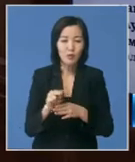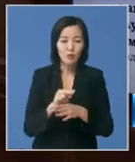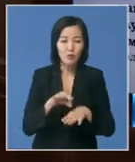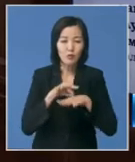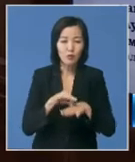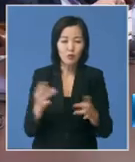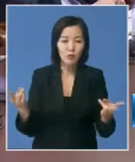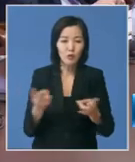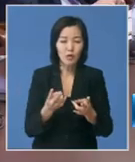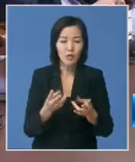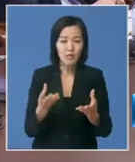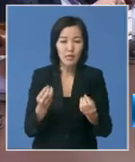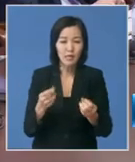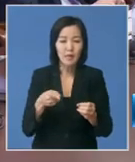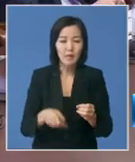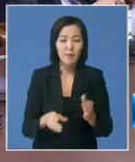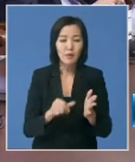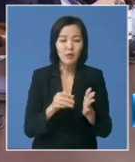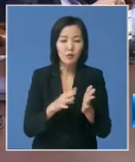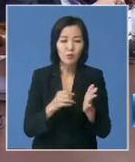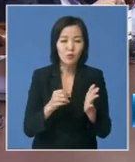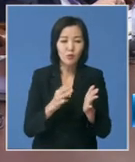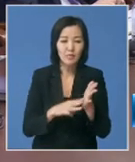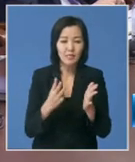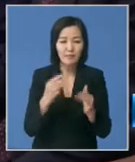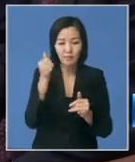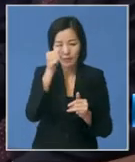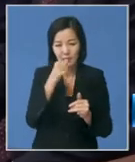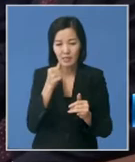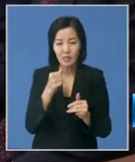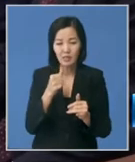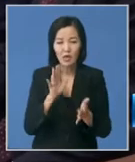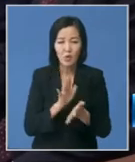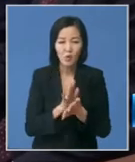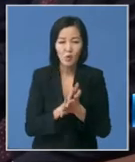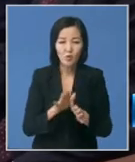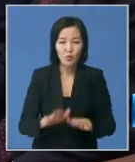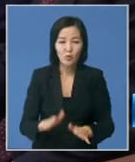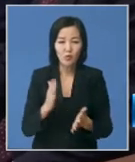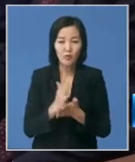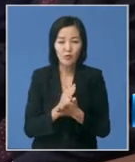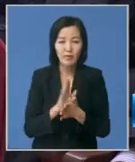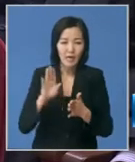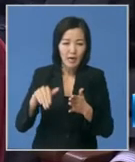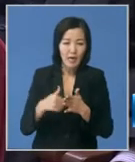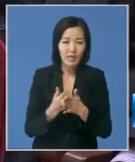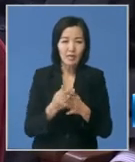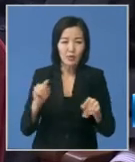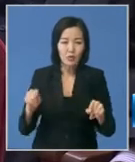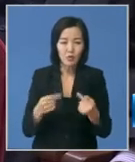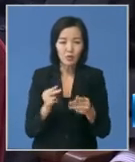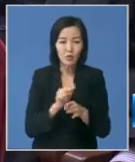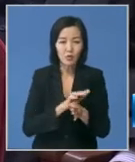жүргізу қажет. Сонымен қатар 1985 жылы салынған қоқыс полигоны бар. Соны да қайта жөндеуден өткізу